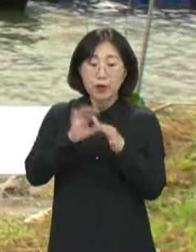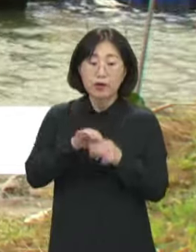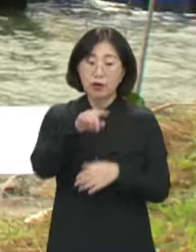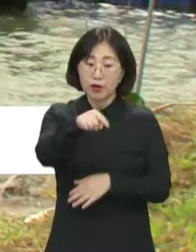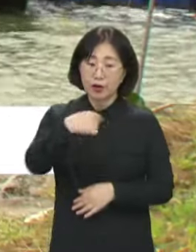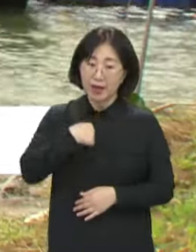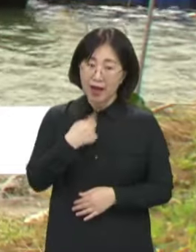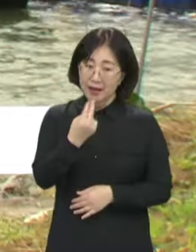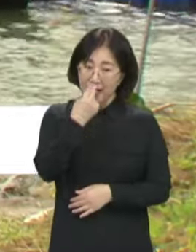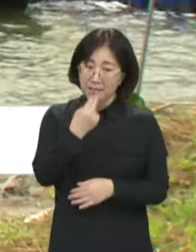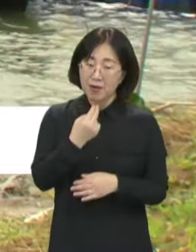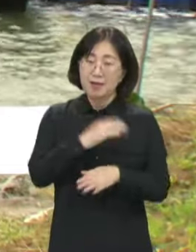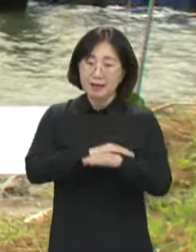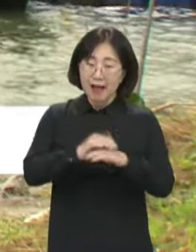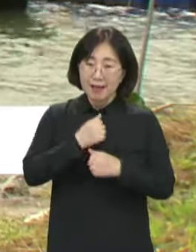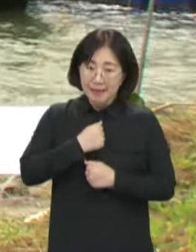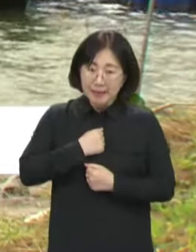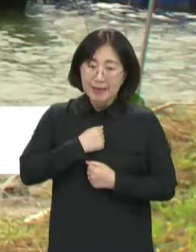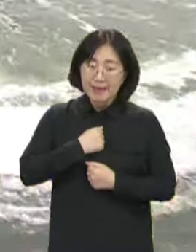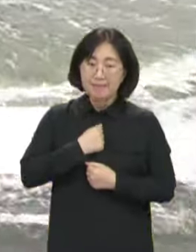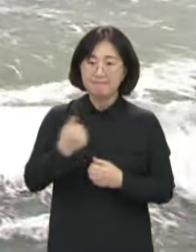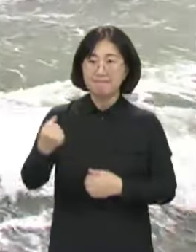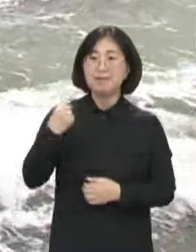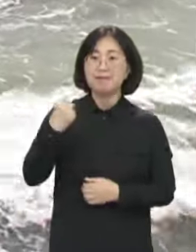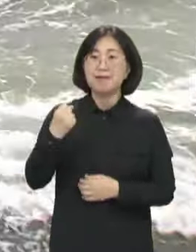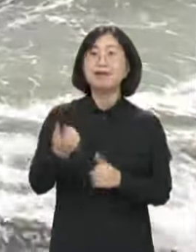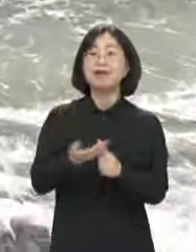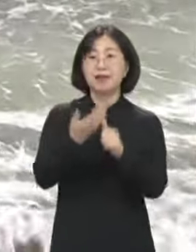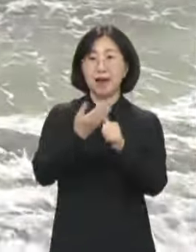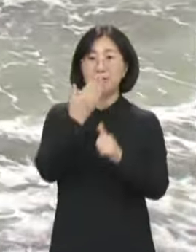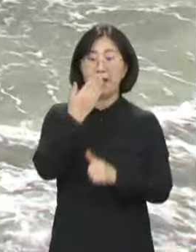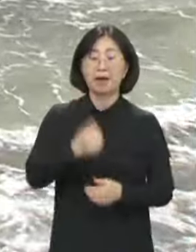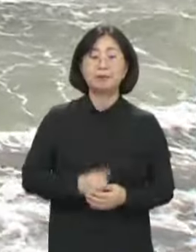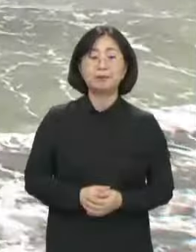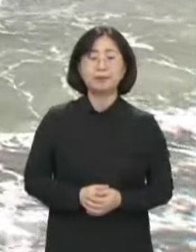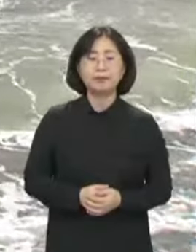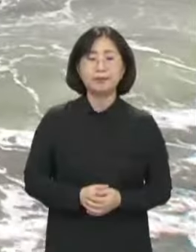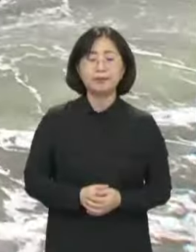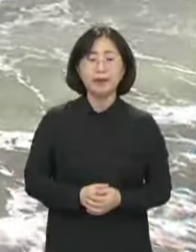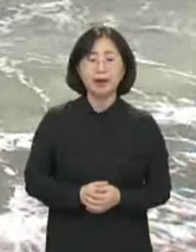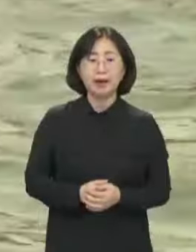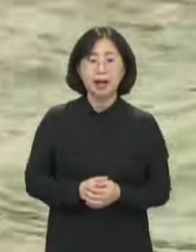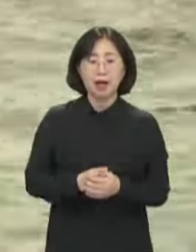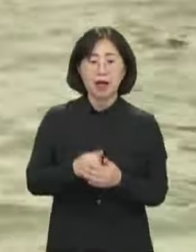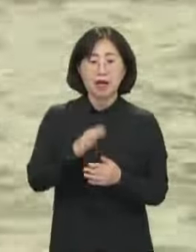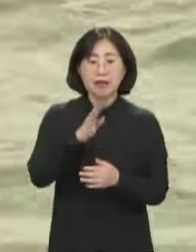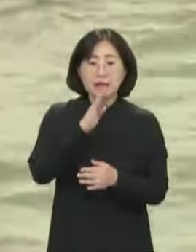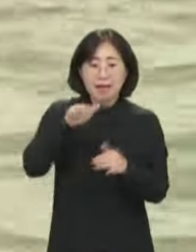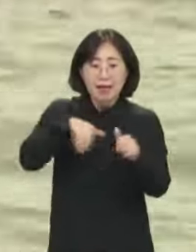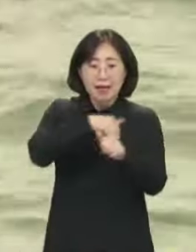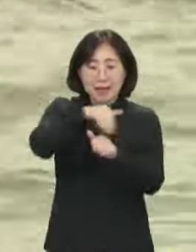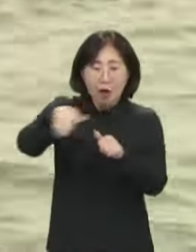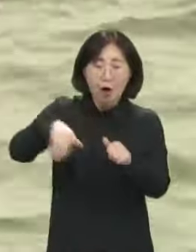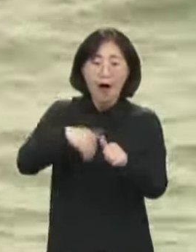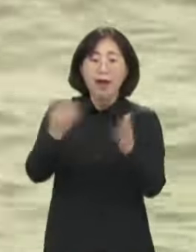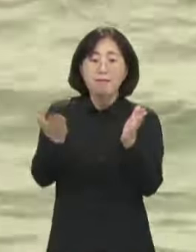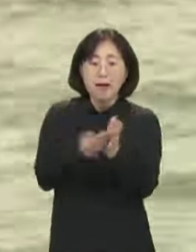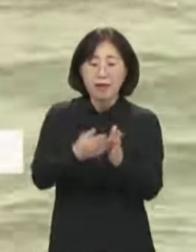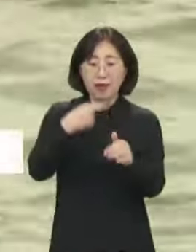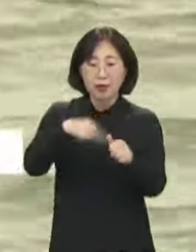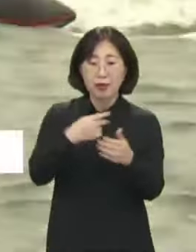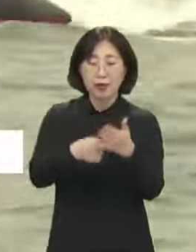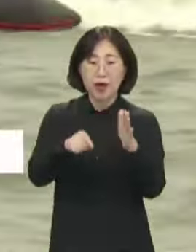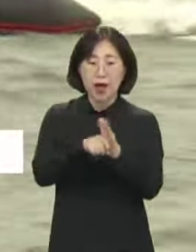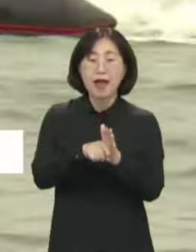나의 생명을 지키는 그런 힘을 길러주기 위해서 충남도교육청은 현실성 있는 생존 수영 교육을 위해